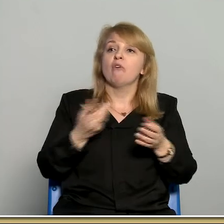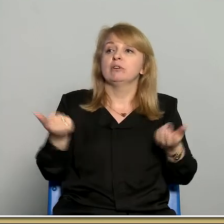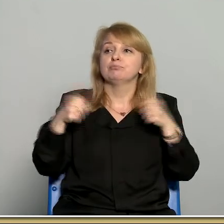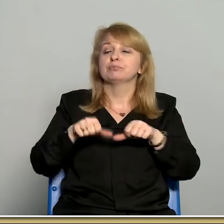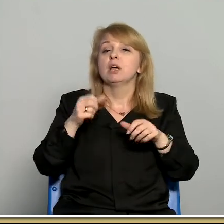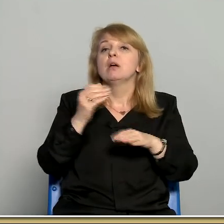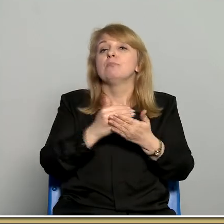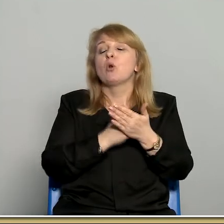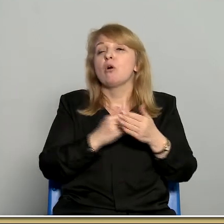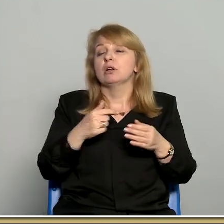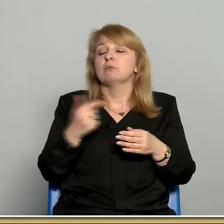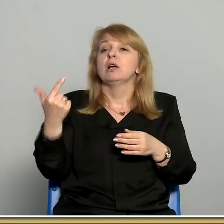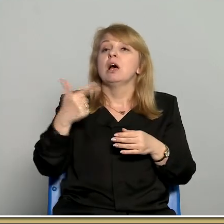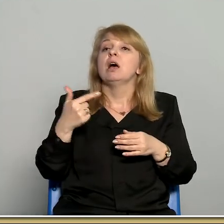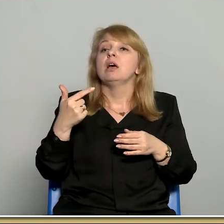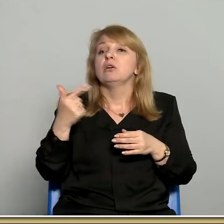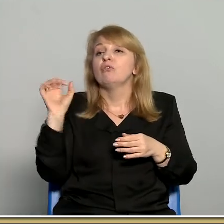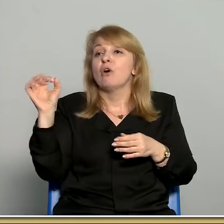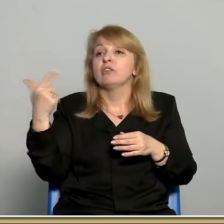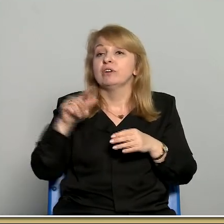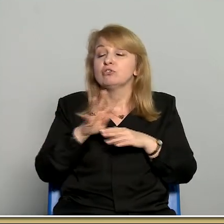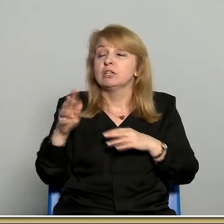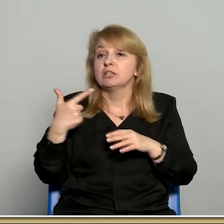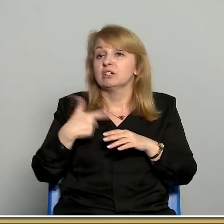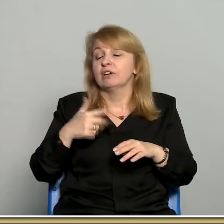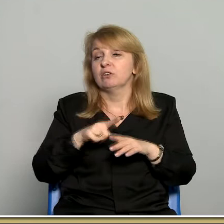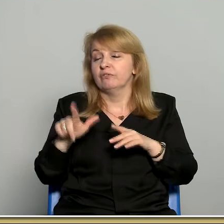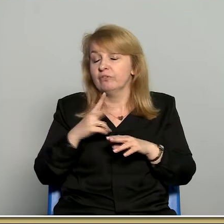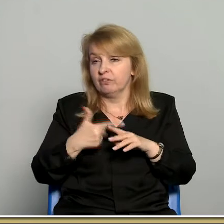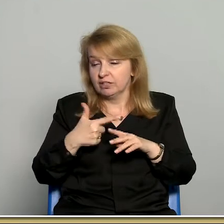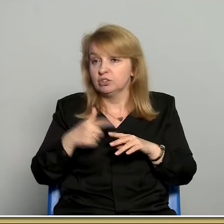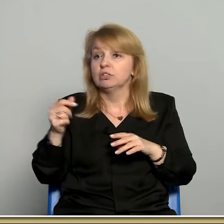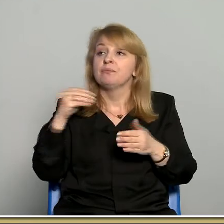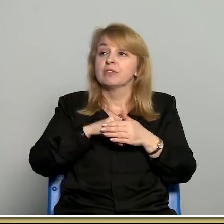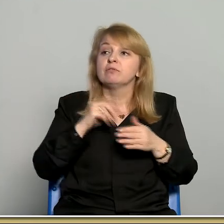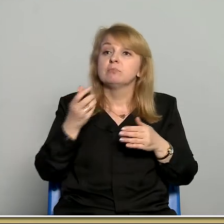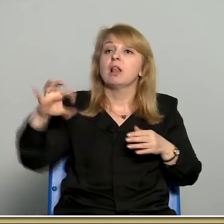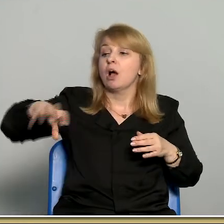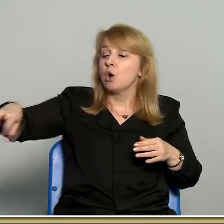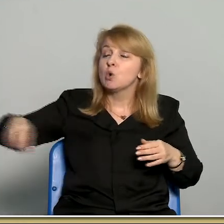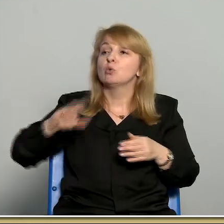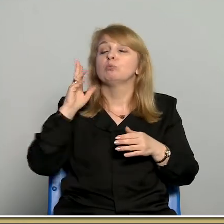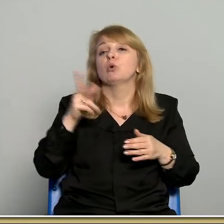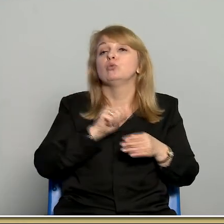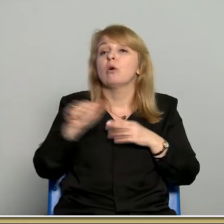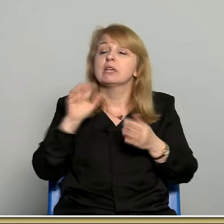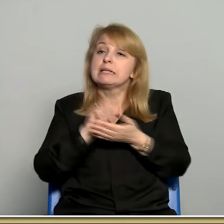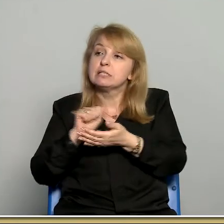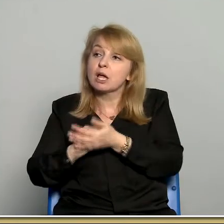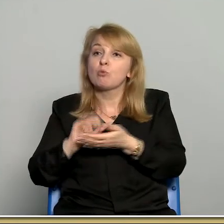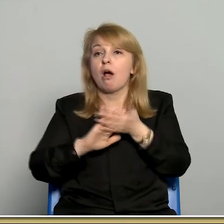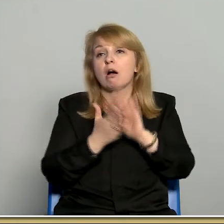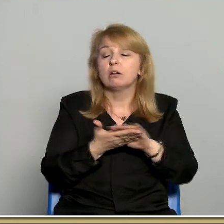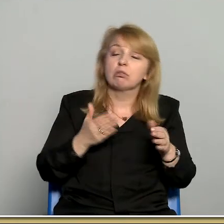-20 z przeznaczeniem dla grup defaworyzowanych, czyli właśnie tych znajdujących się w szczególnie trudnej sytuacji na rynku